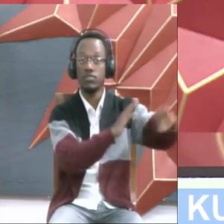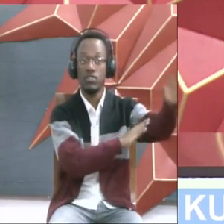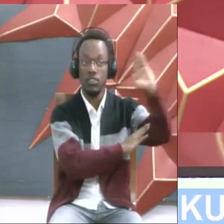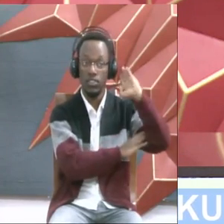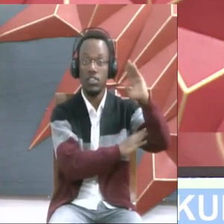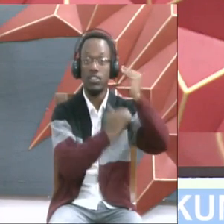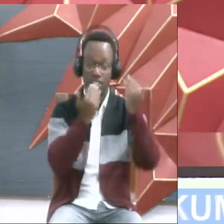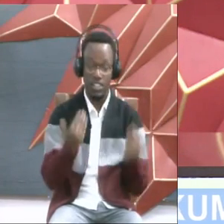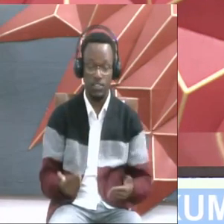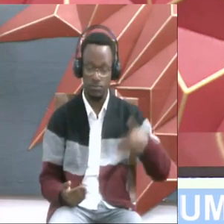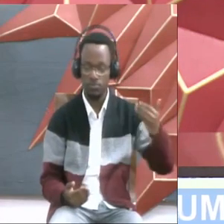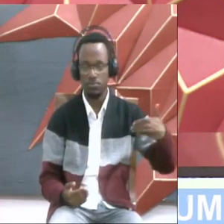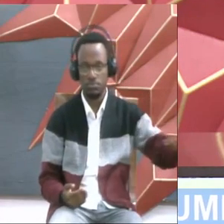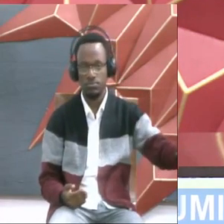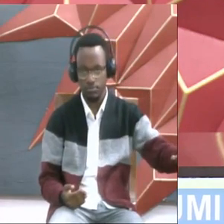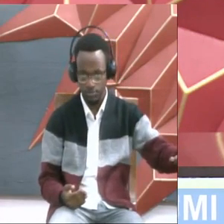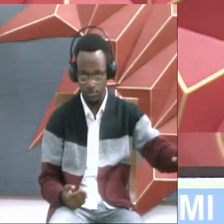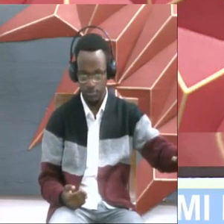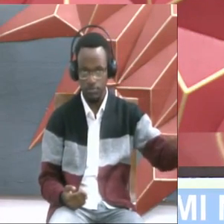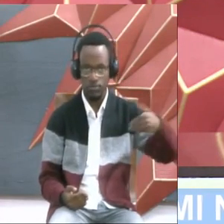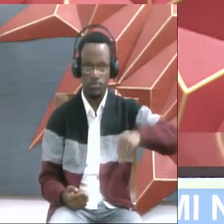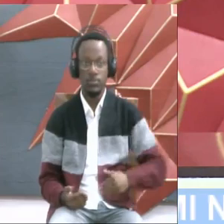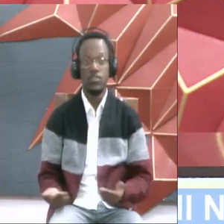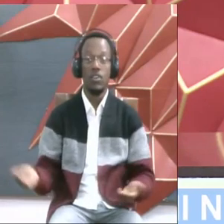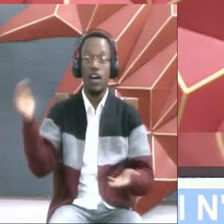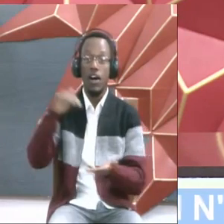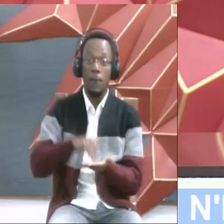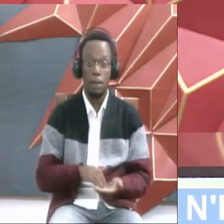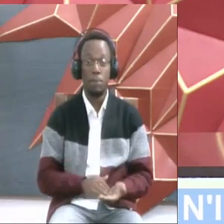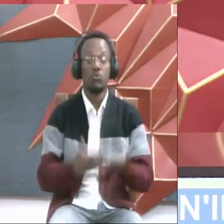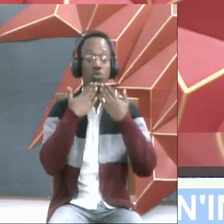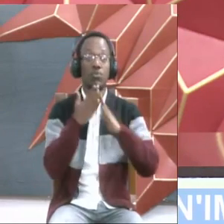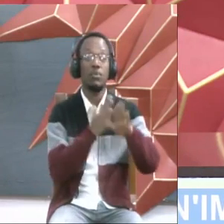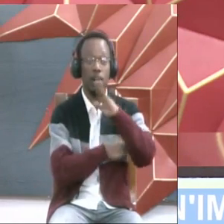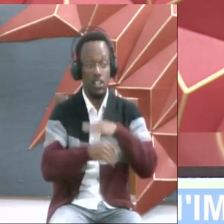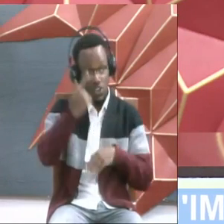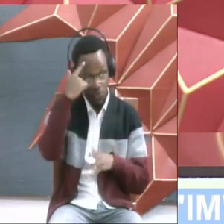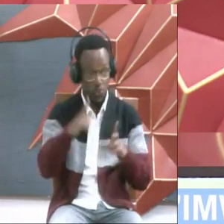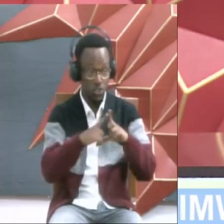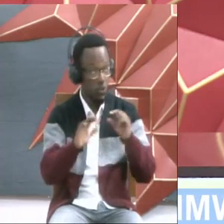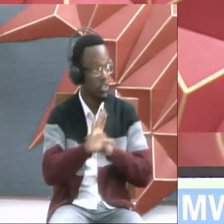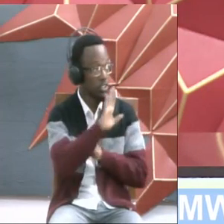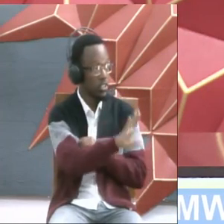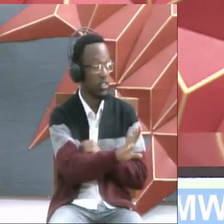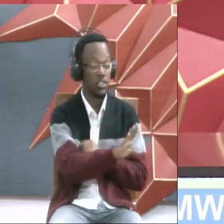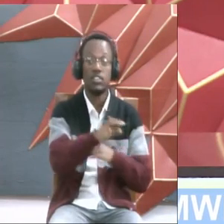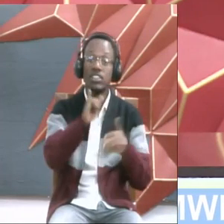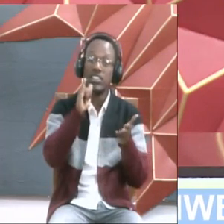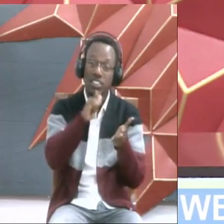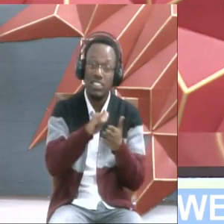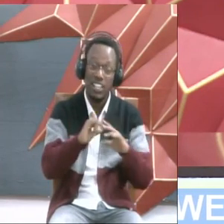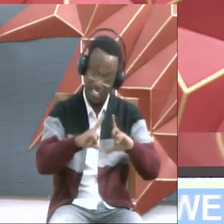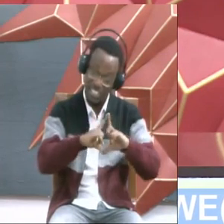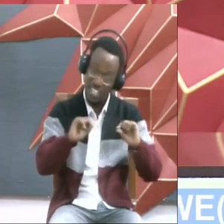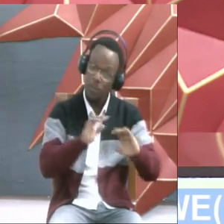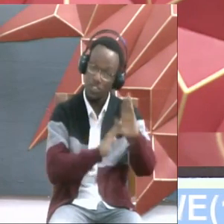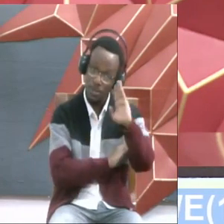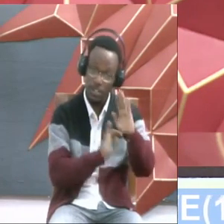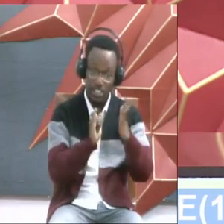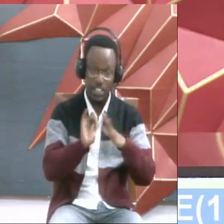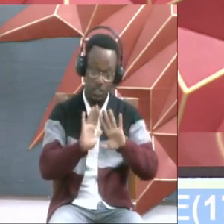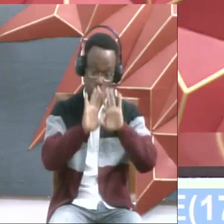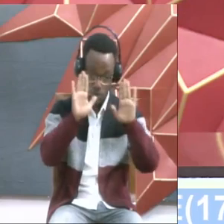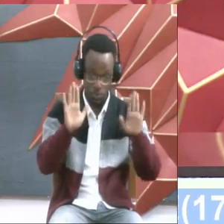n'ibihe bitazoshira dushimiye imana kandi kubw'ijambo ryayo ari ryo muco utumurikira mu